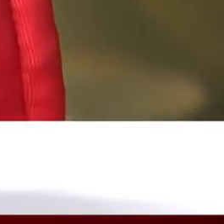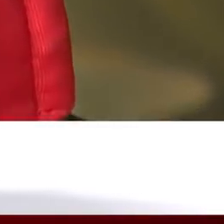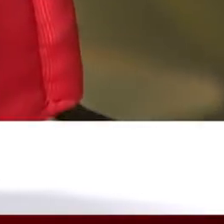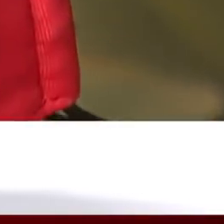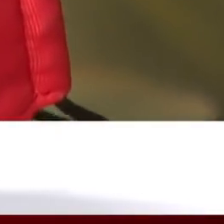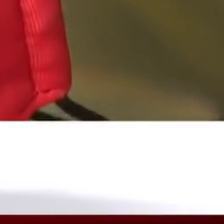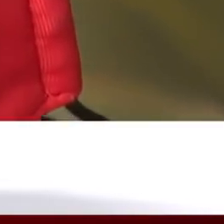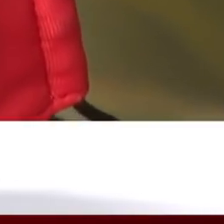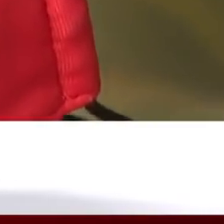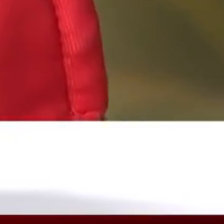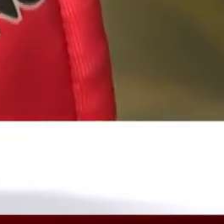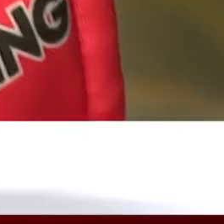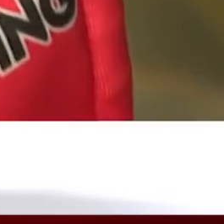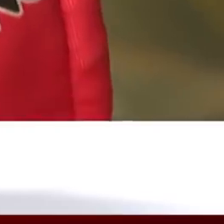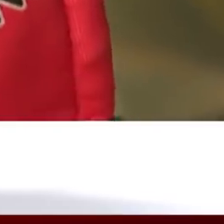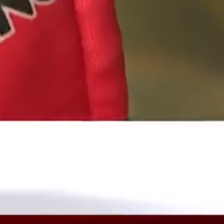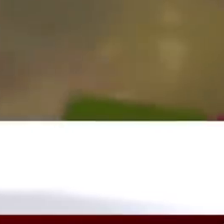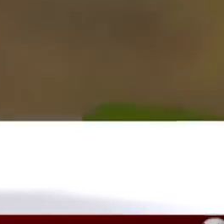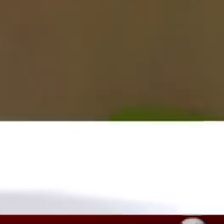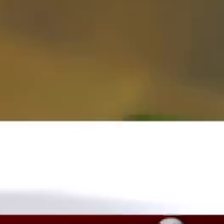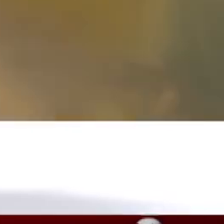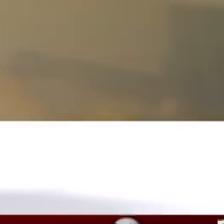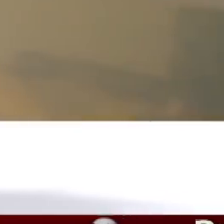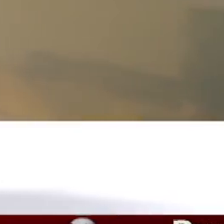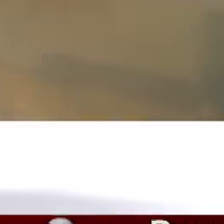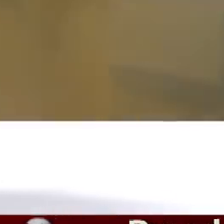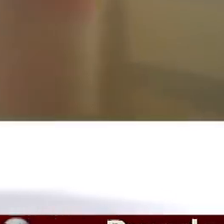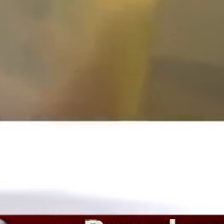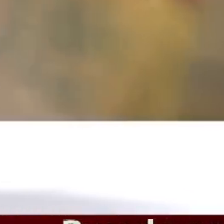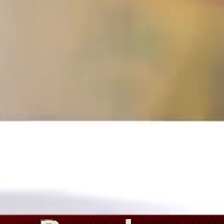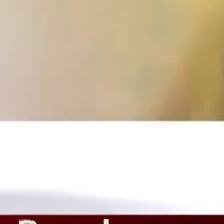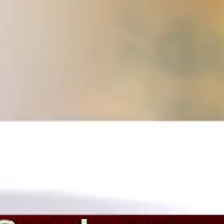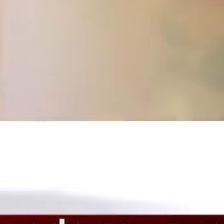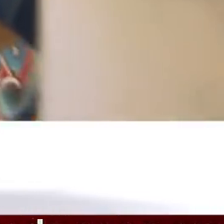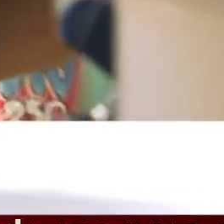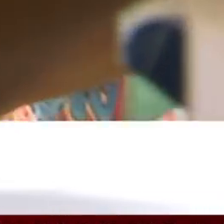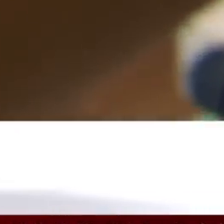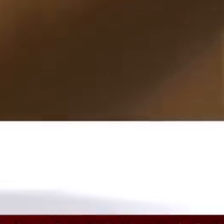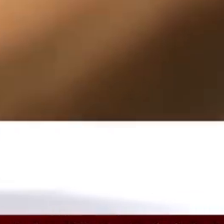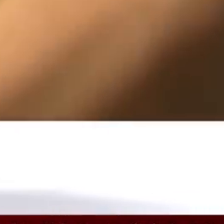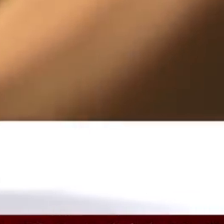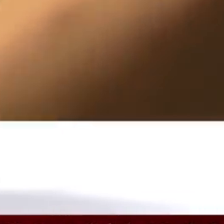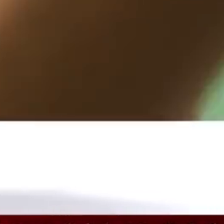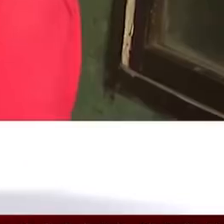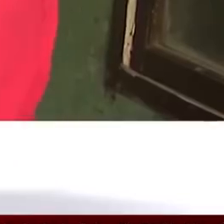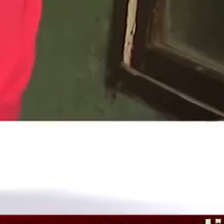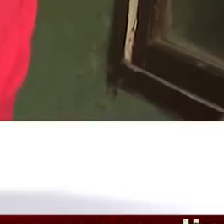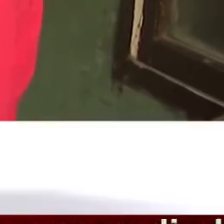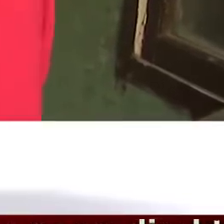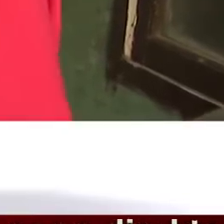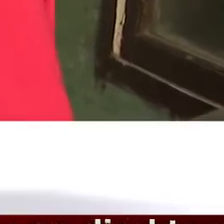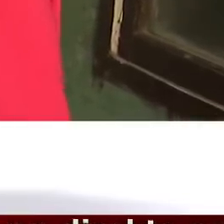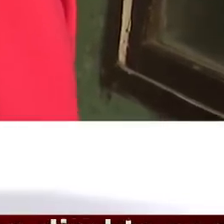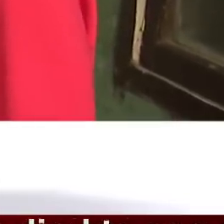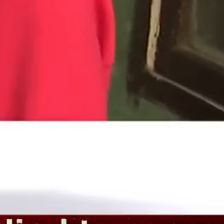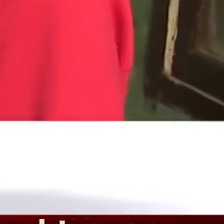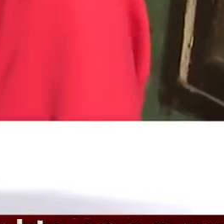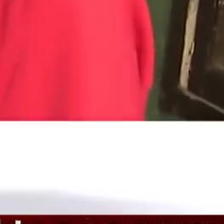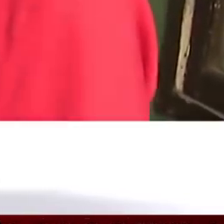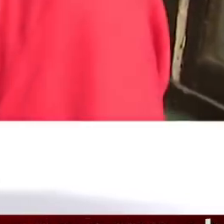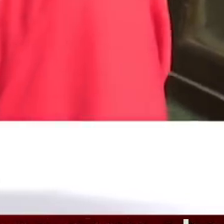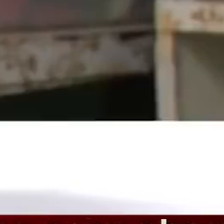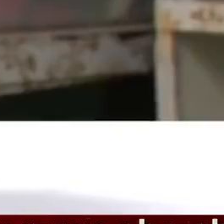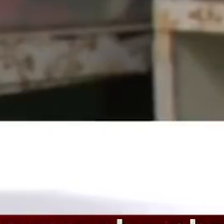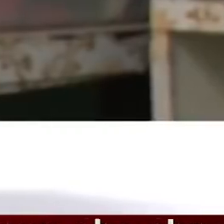niya noong unang ipatupad ang ECQ. Kaya inaabangan na rin niya ang pamamahagi ng panibagong ayuda.